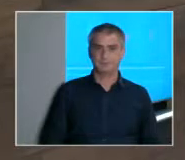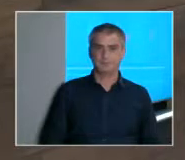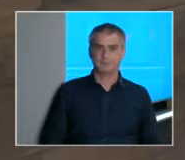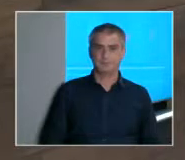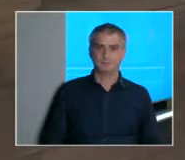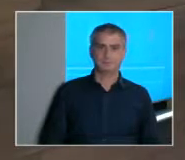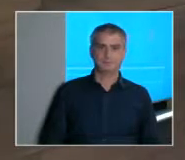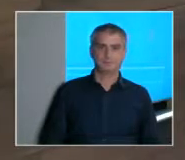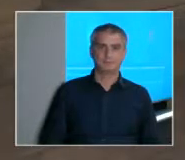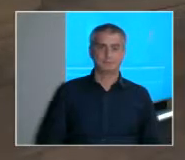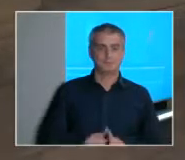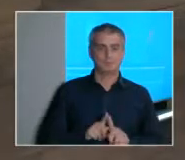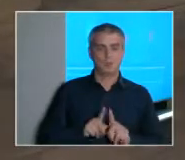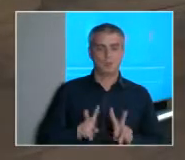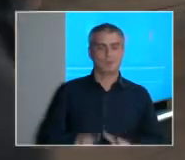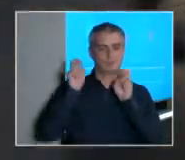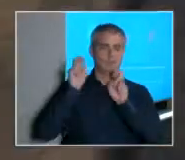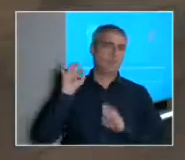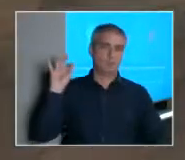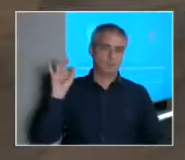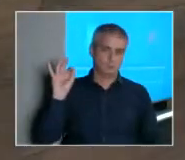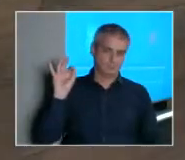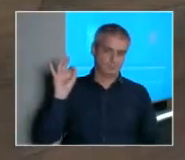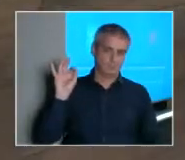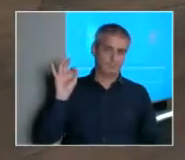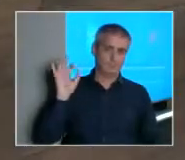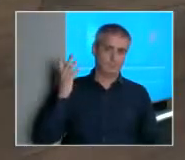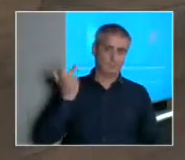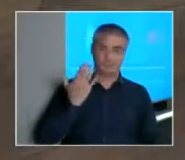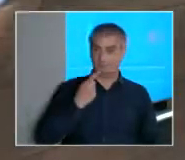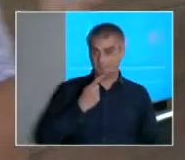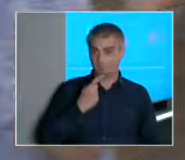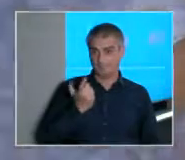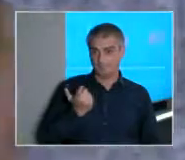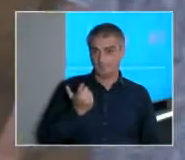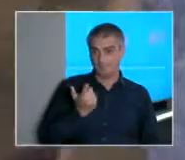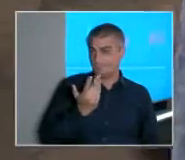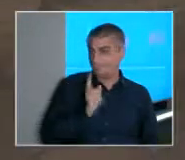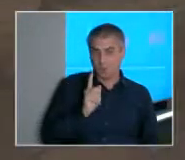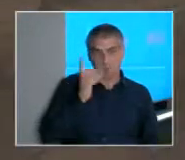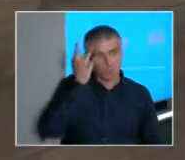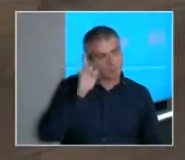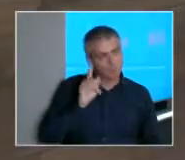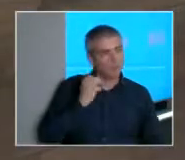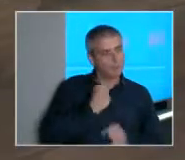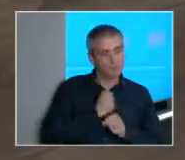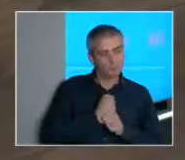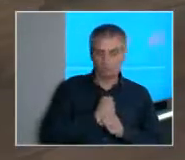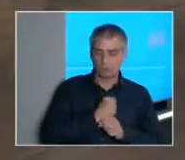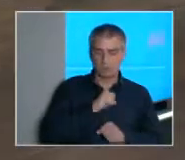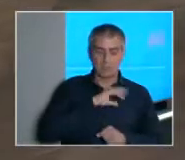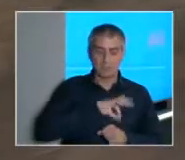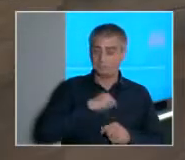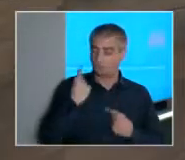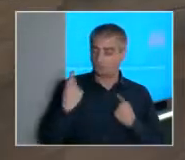בניצול הזדמנות מסוימת, וכאשר שוב פעם כאשר לא דואגים למלא את האינטרסים של כל